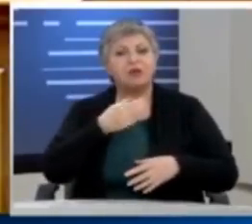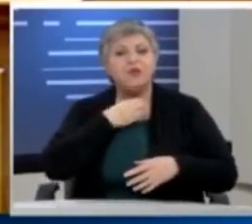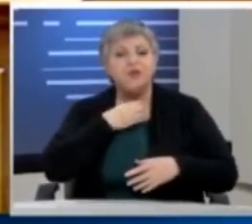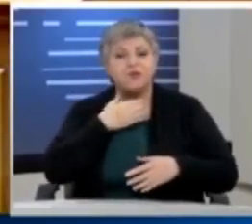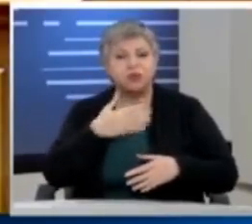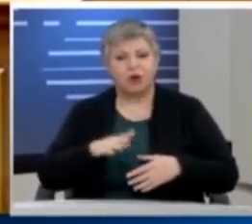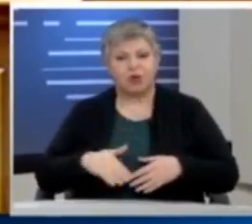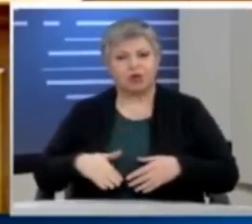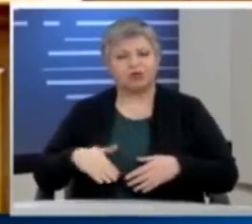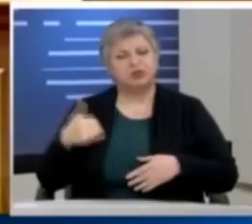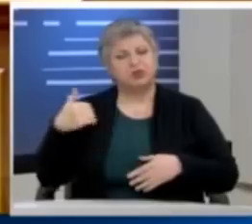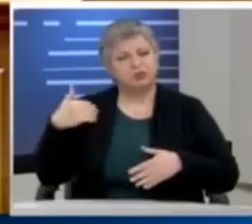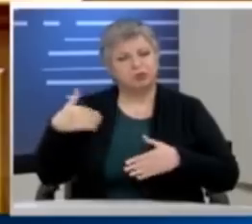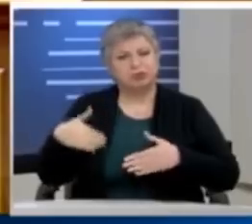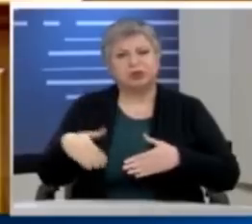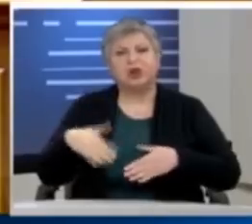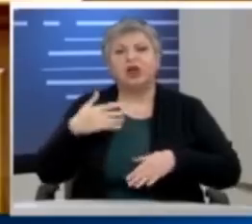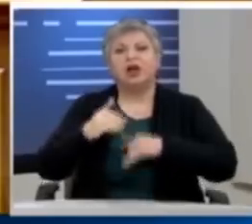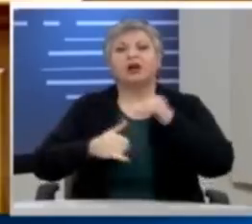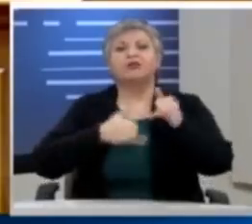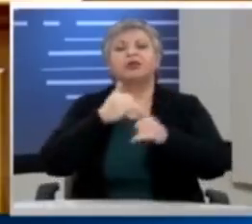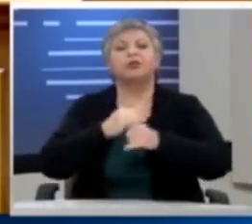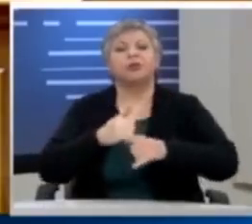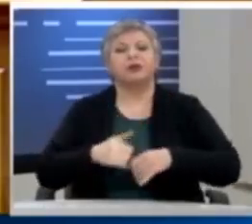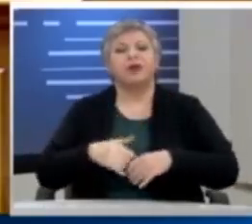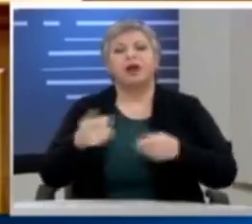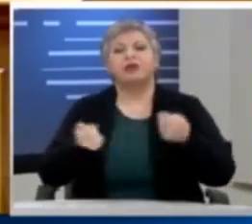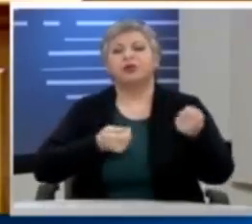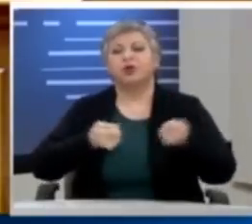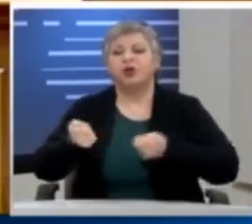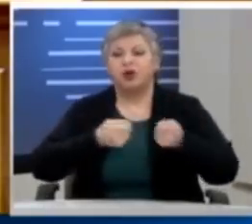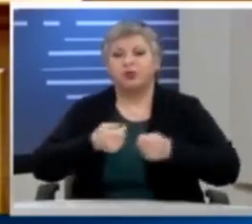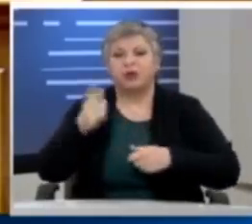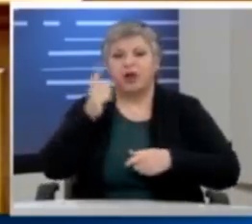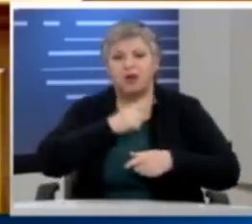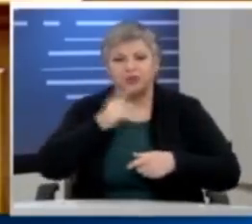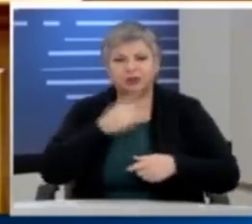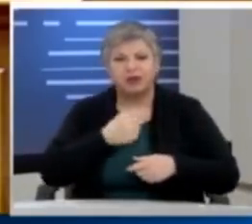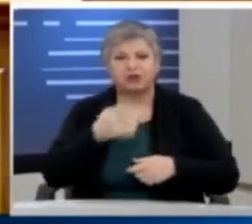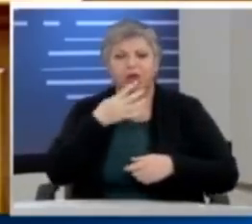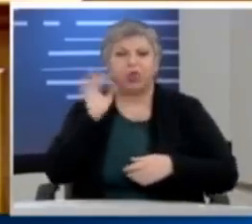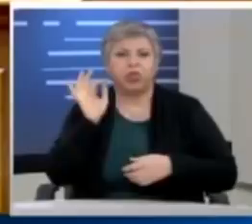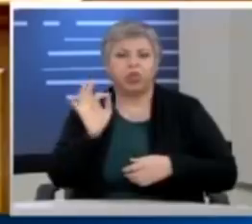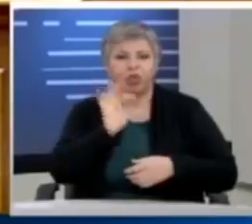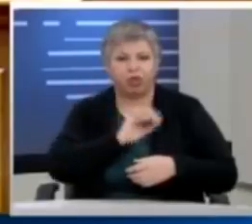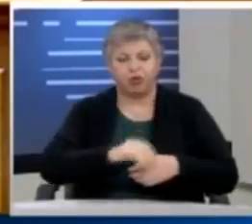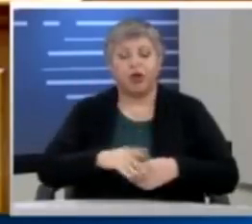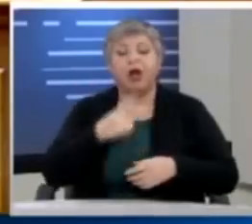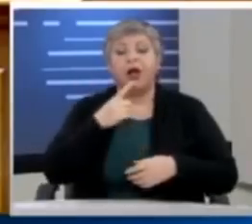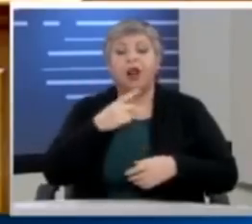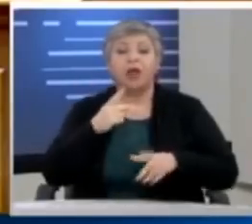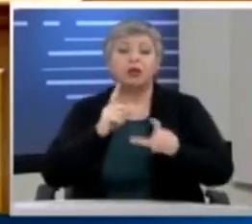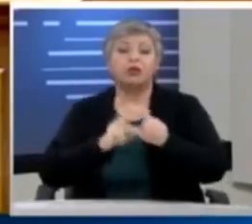του διαδικτύου, που οργανώνουν προβοκάτσιες και συκοφαντίες με ψέματα. Ότι δήθεν το ΚΚΕ, για